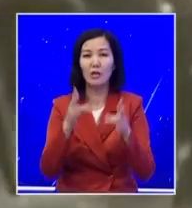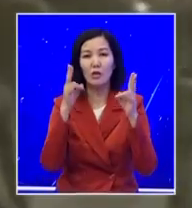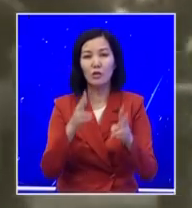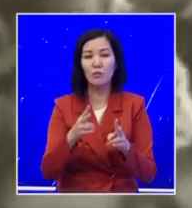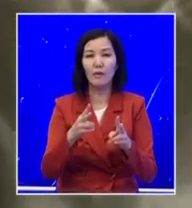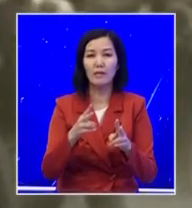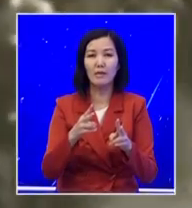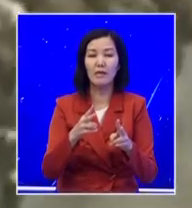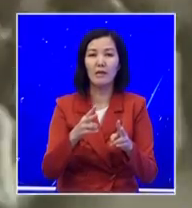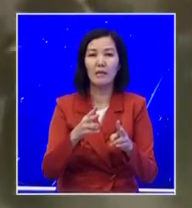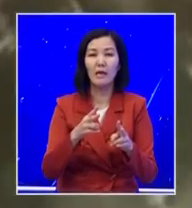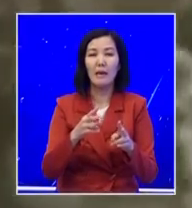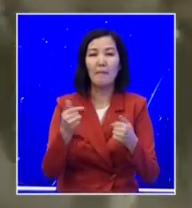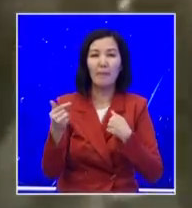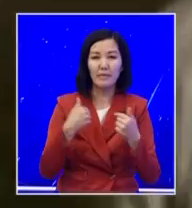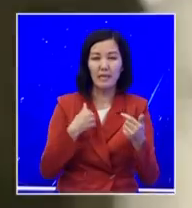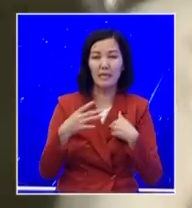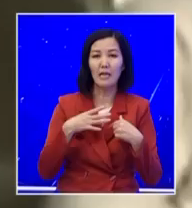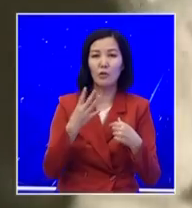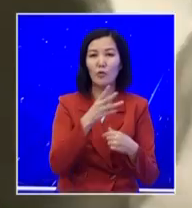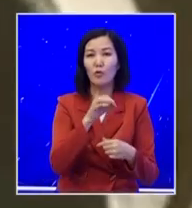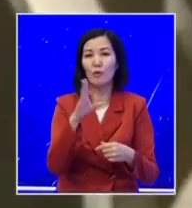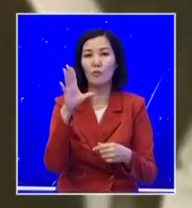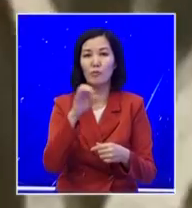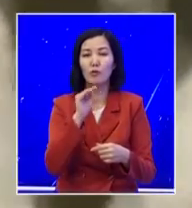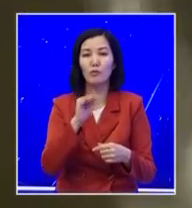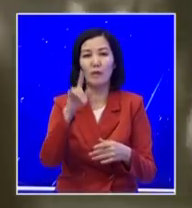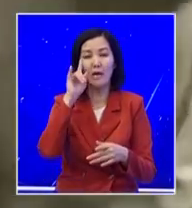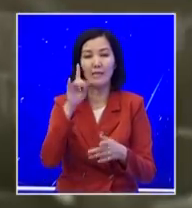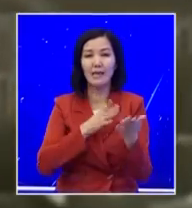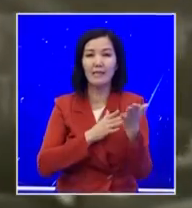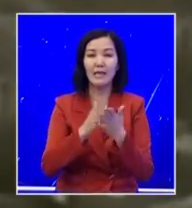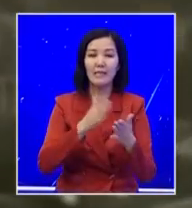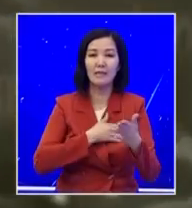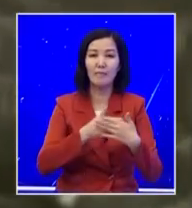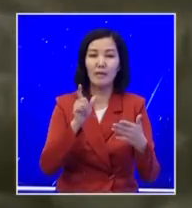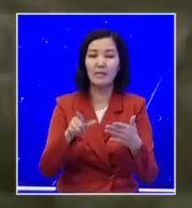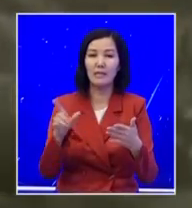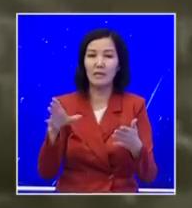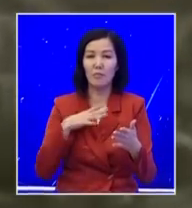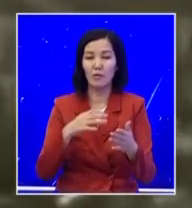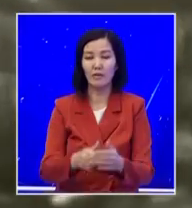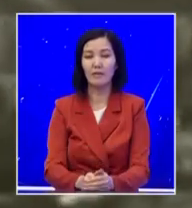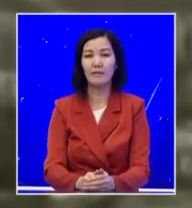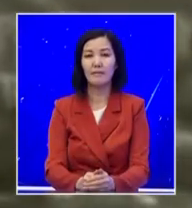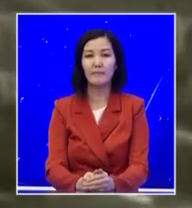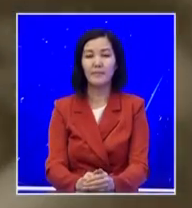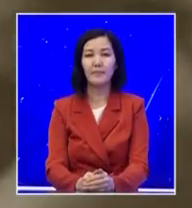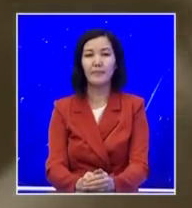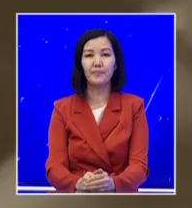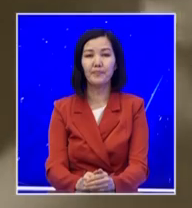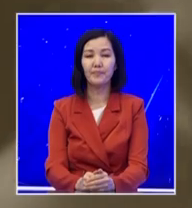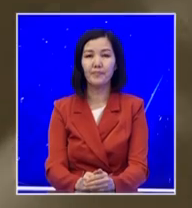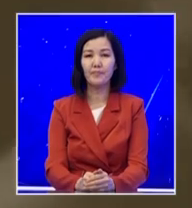құрбаны болды. Олардың 4 миллион 500 мыңға жуығы қазақ саяси белсенділері еді. Меруерт Қыдырбайқызы, Жайық